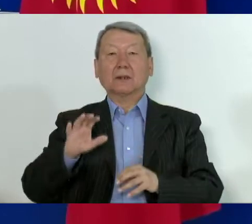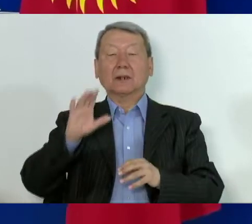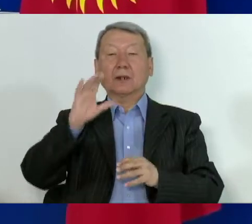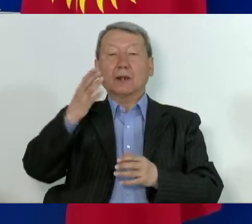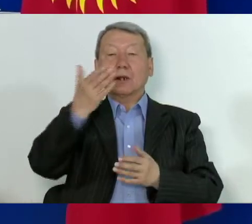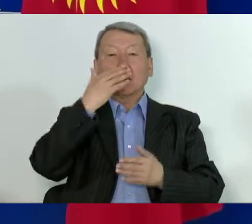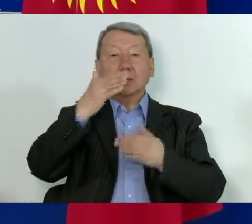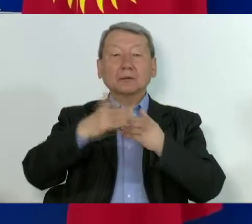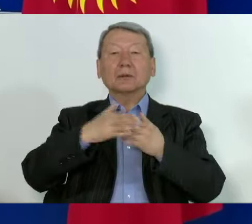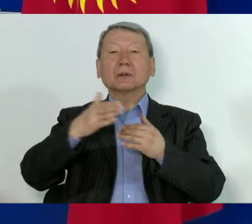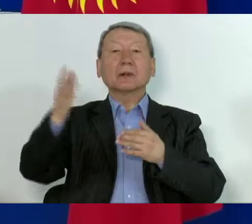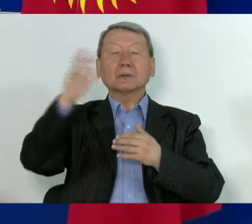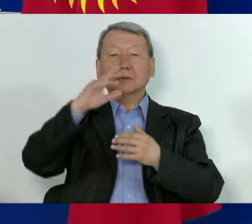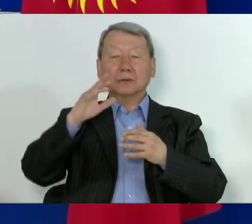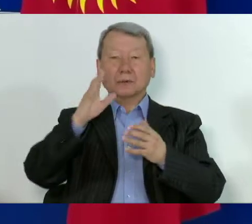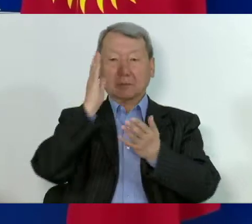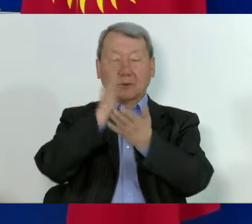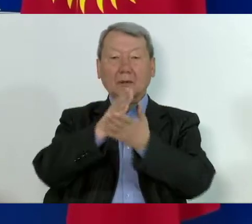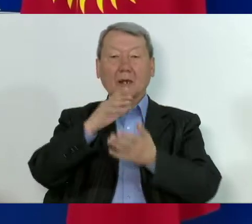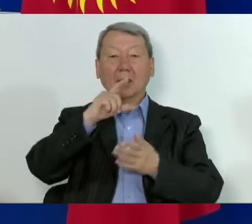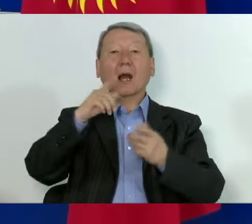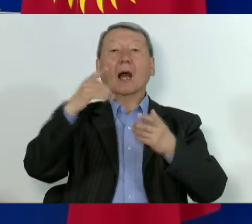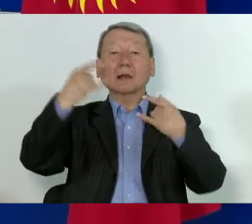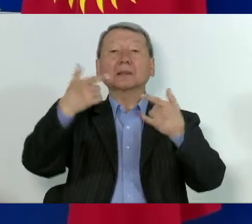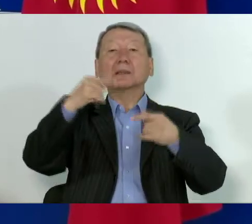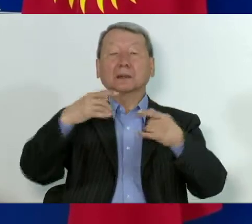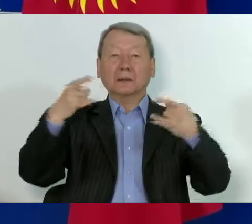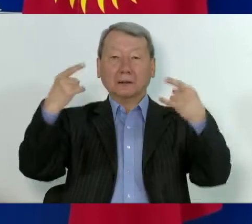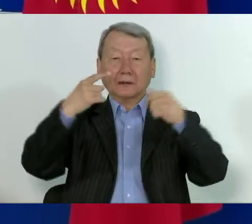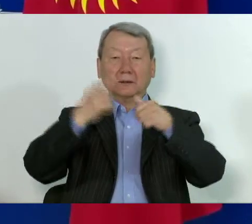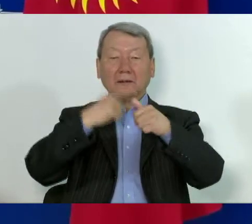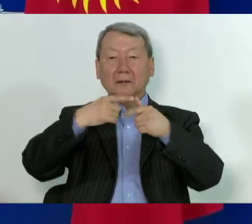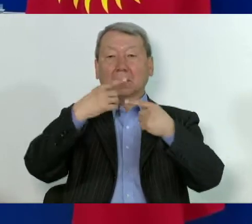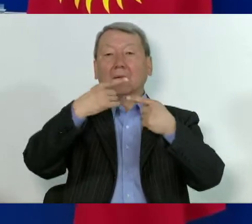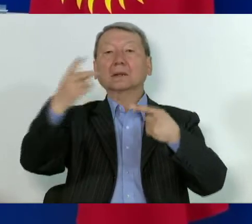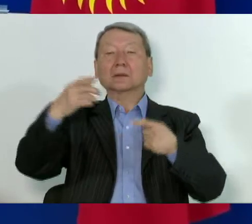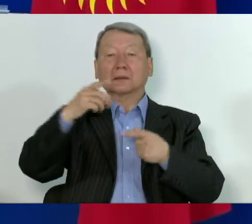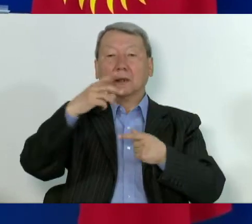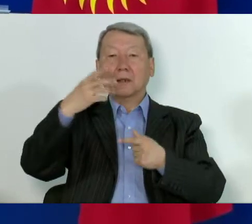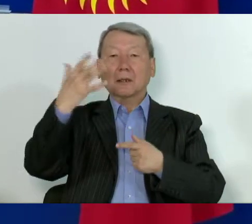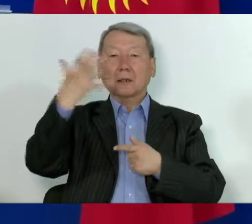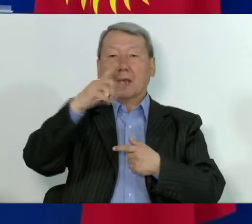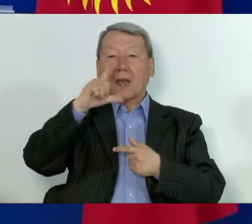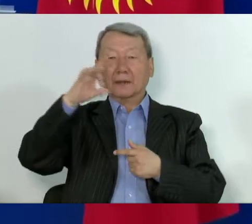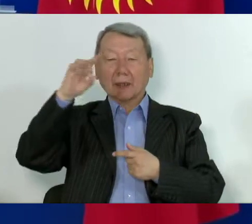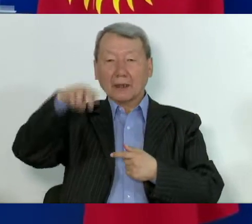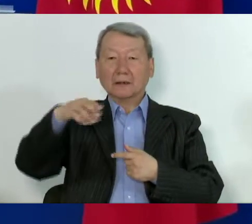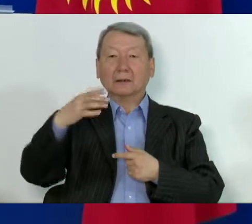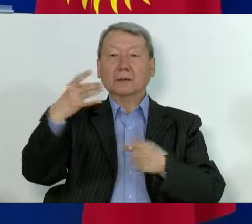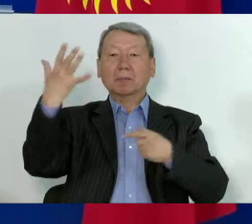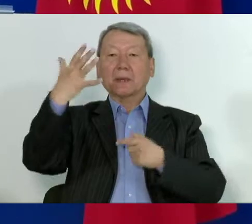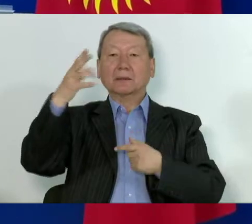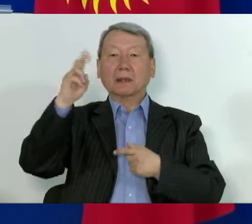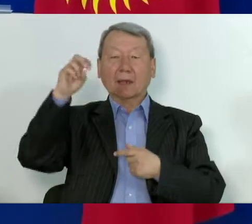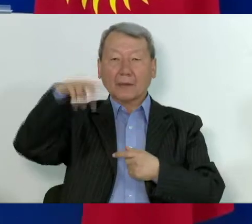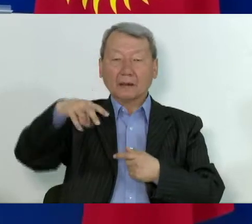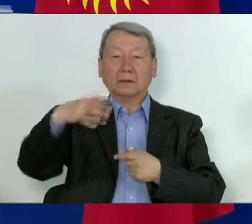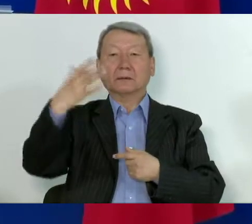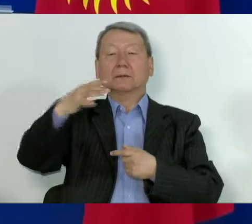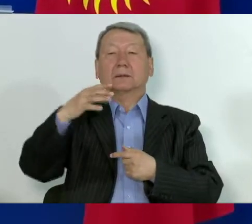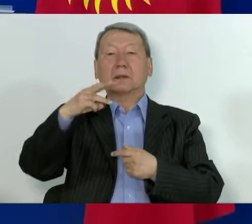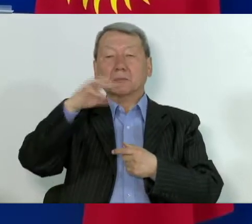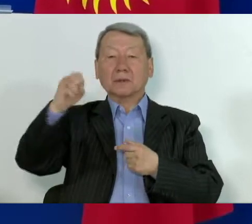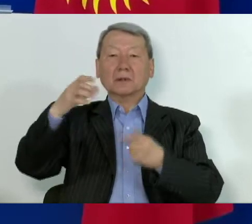Маалымат жыйынды, брифингди түзүүдөн ЛТР, КТРК, Алатоо 24, 5-нчи канал, Пирамида телеканалдарынан облустук